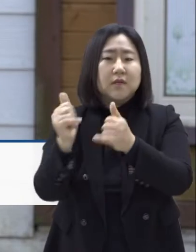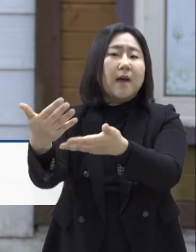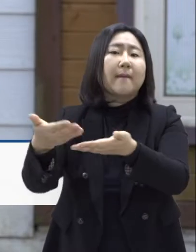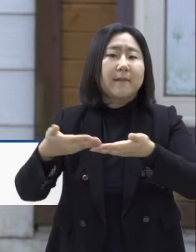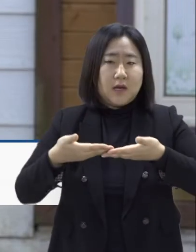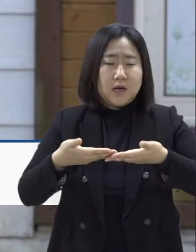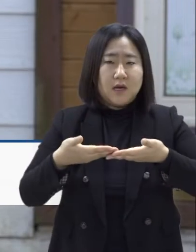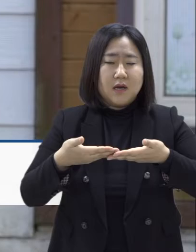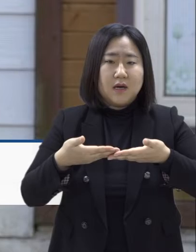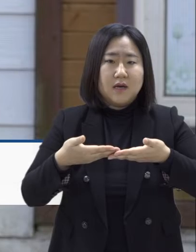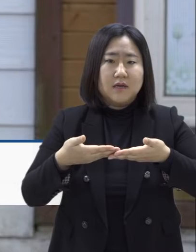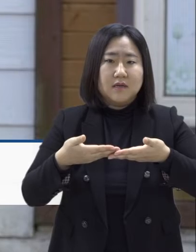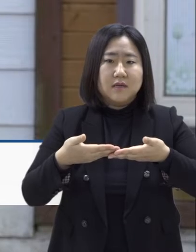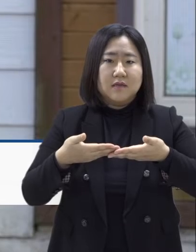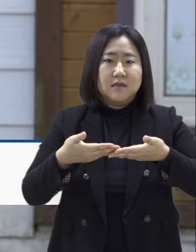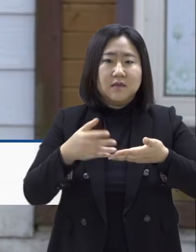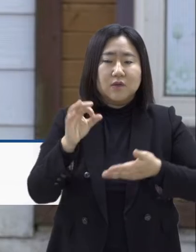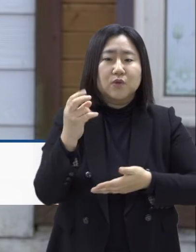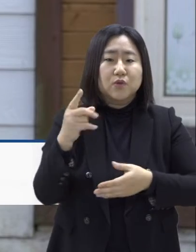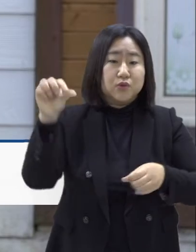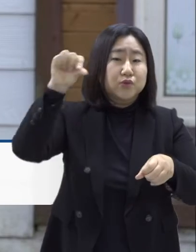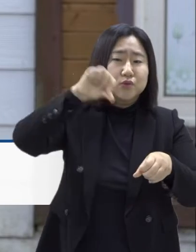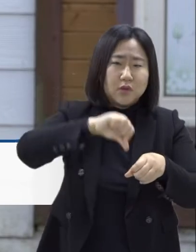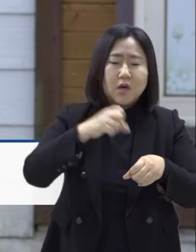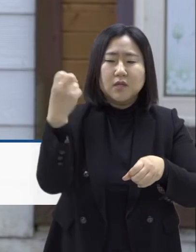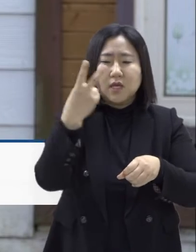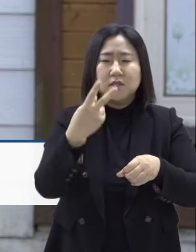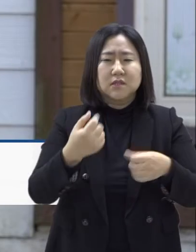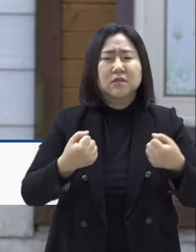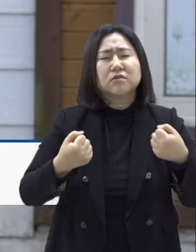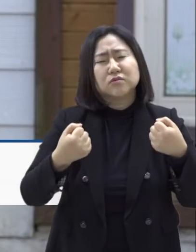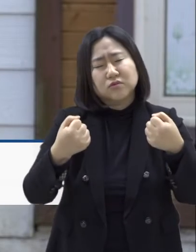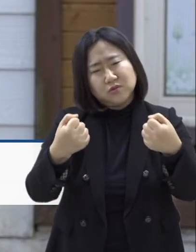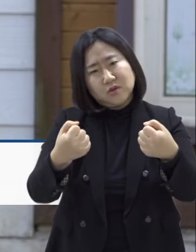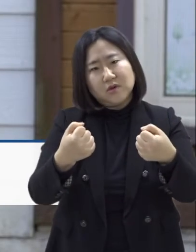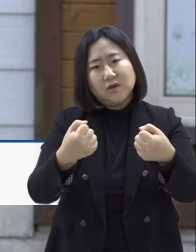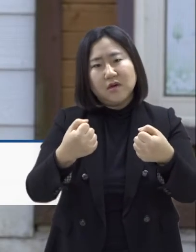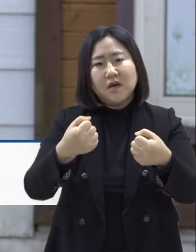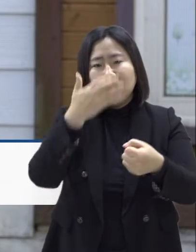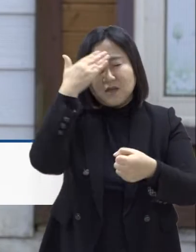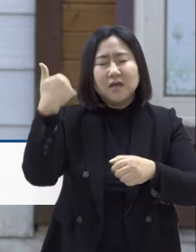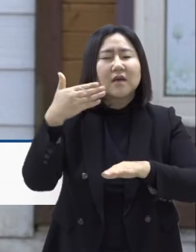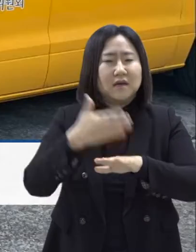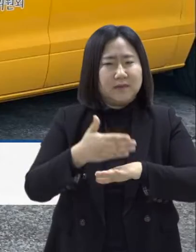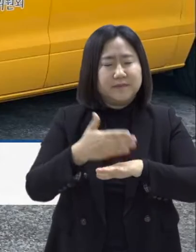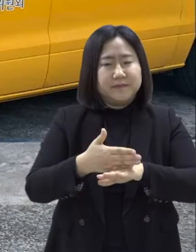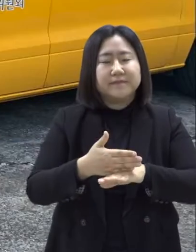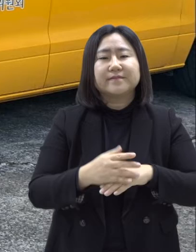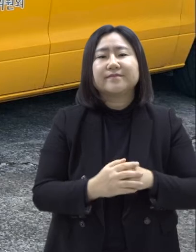받아서 요소수를 넣어서 다시 운영하게 되어서 너무너무 감사하고